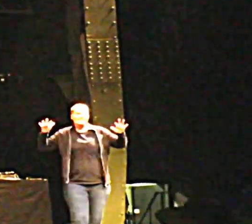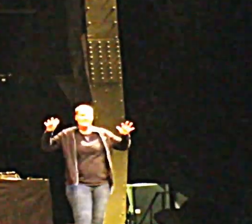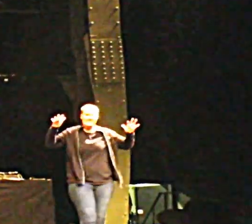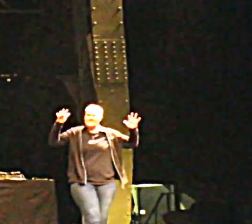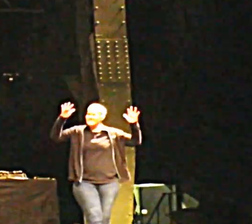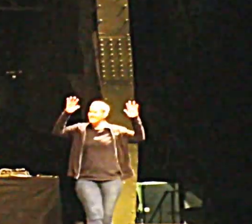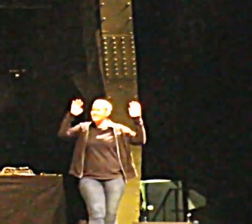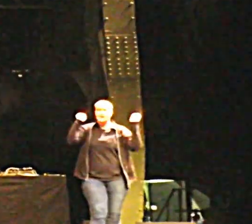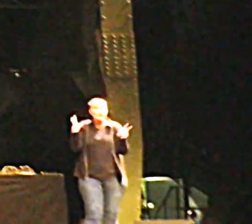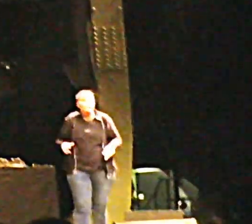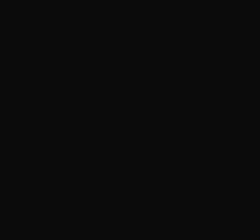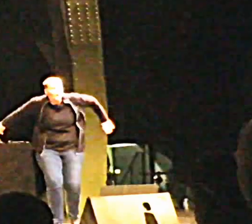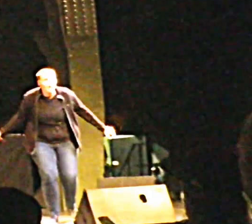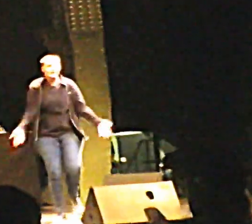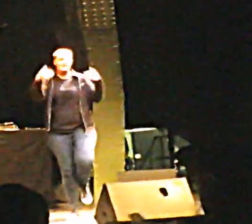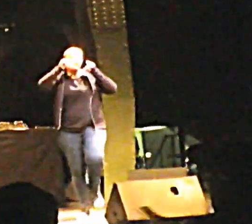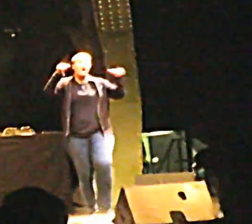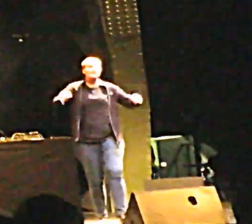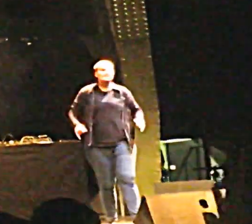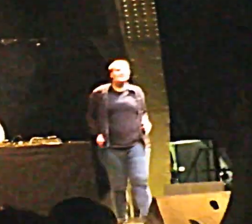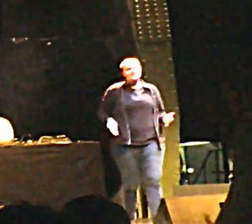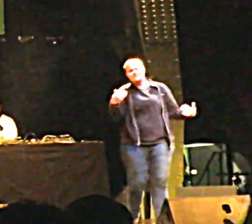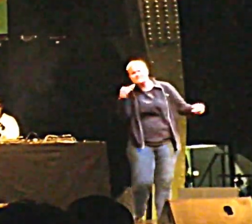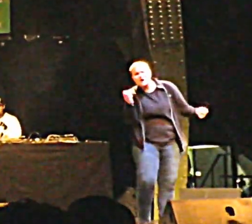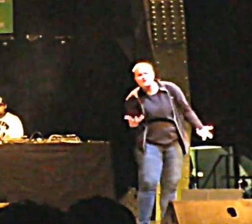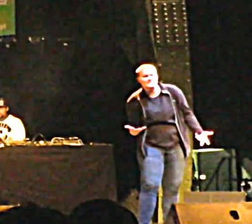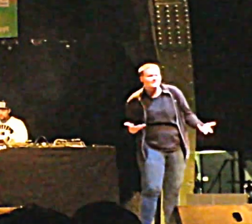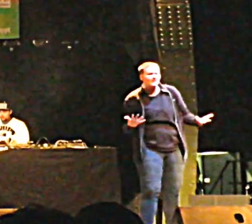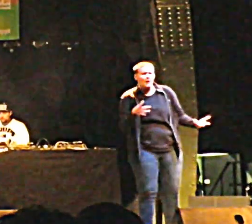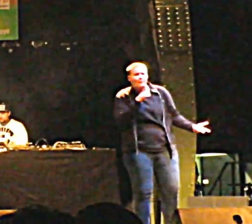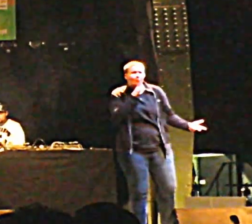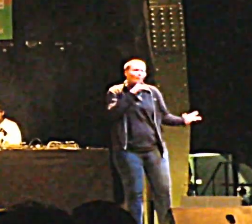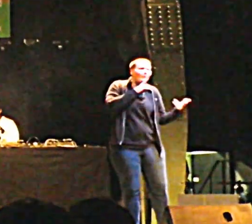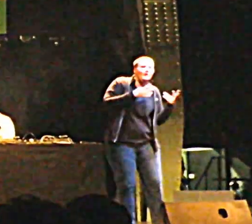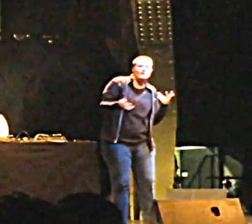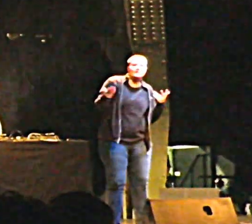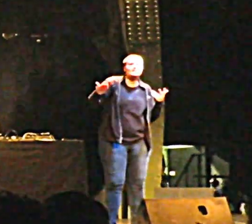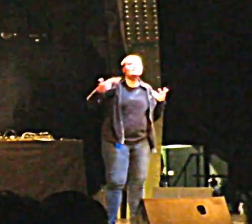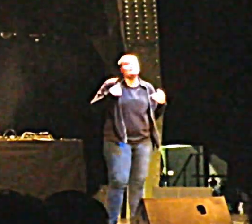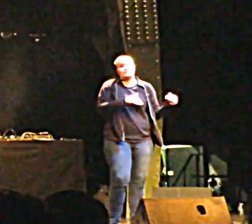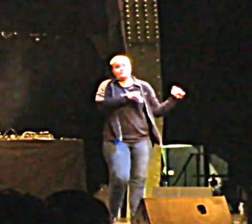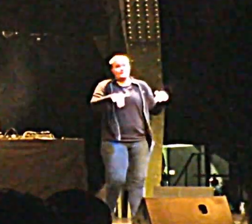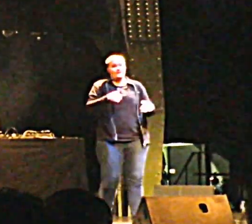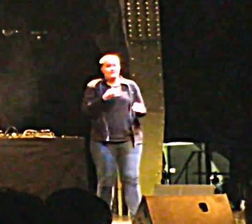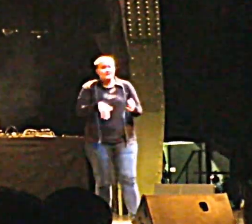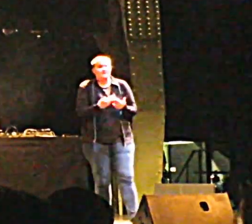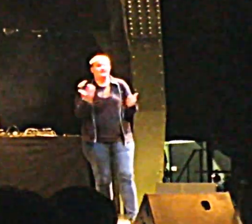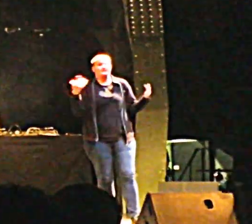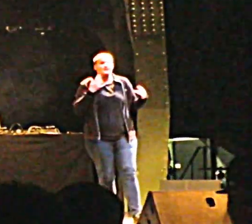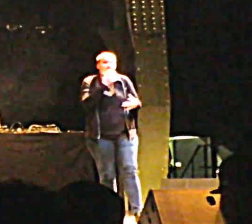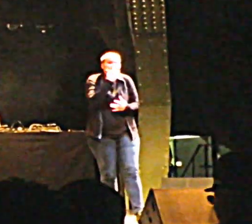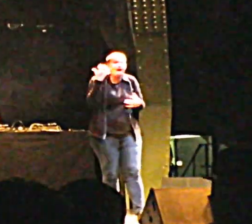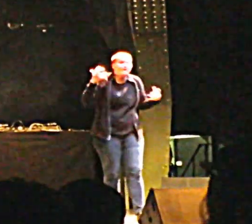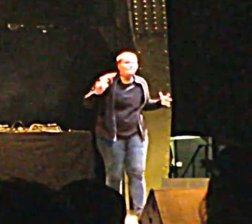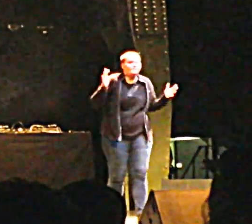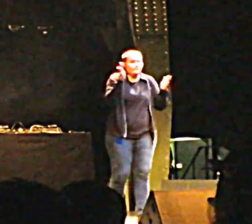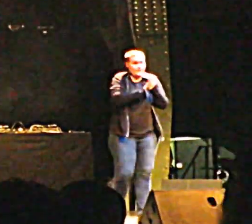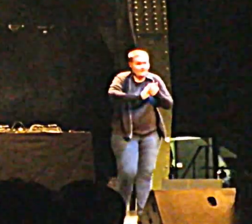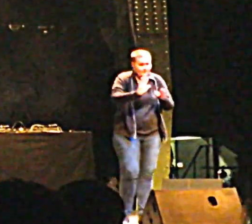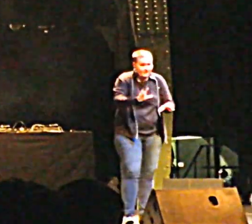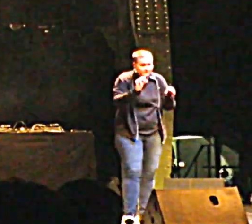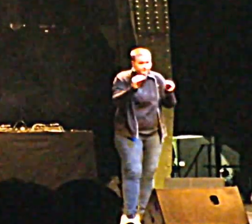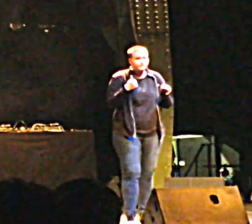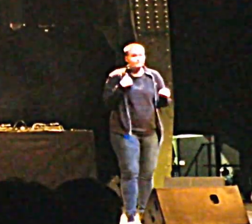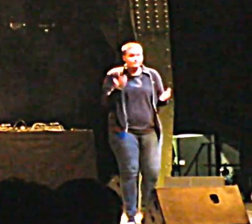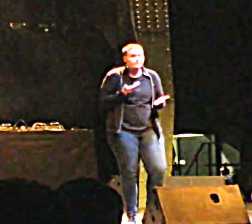Okay, ich bin ja da, um euch warm zu machen. Komm, wir fangen mal ganz einfach an. Ich gebe